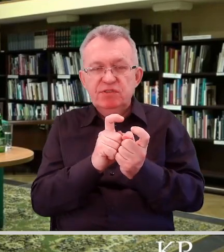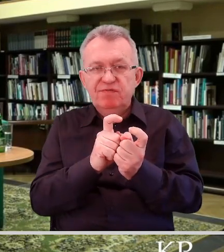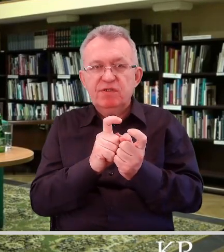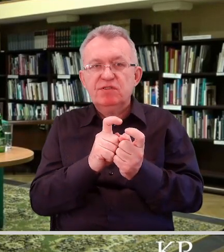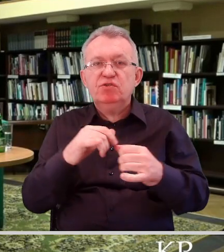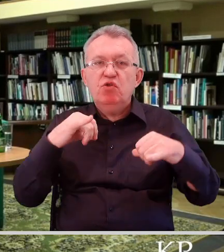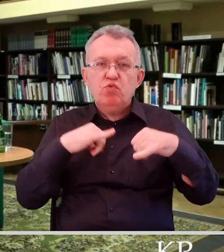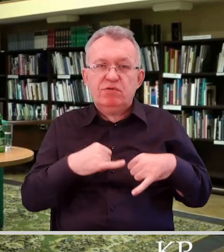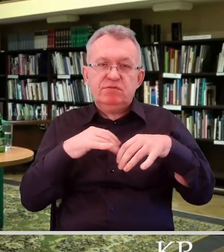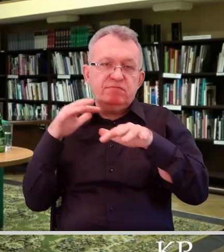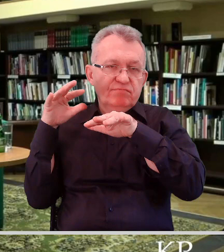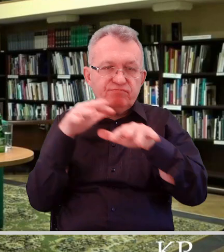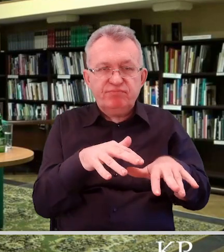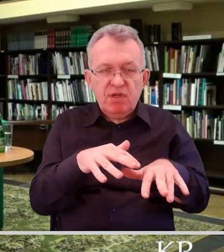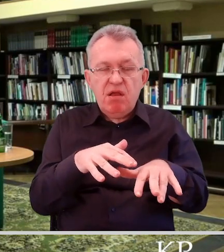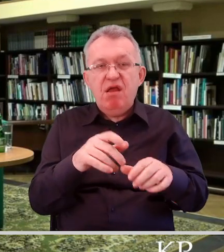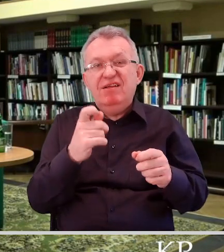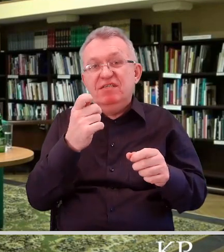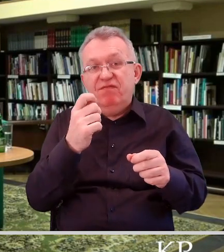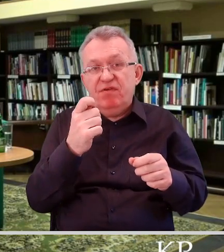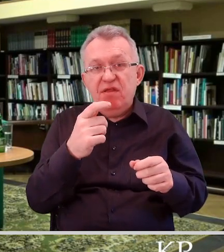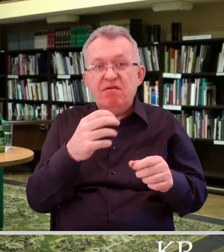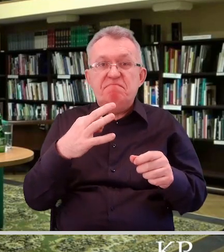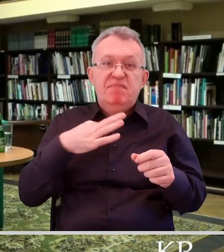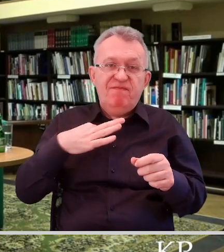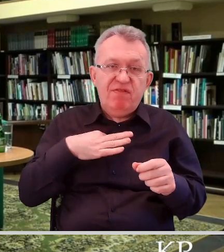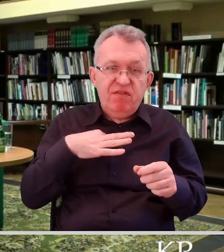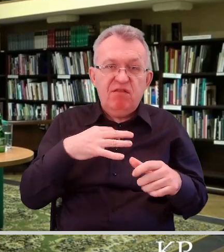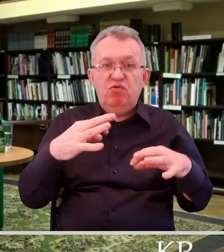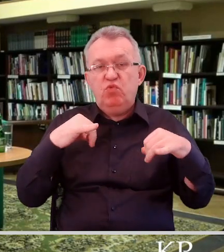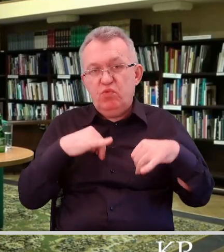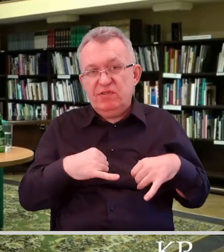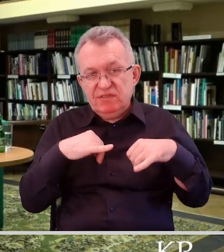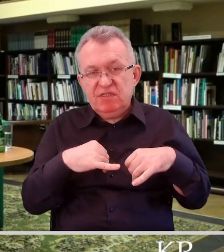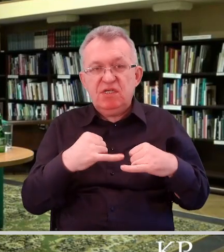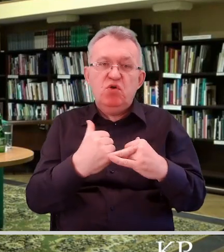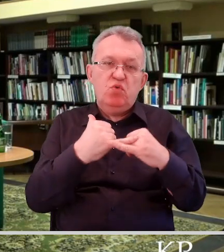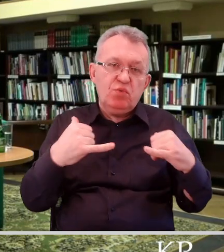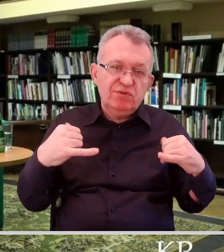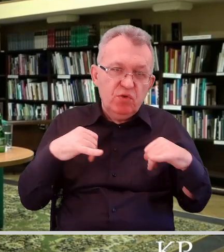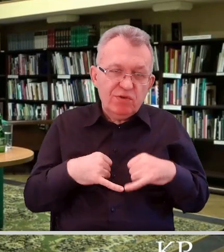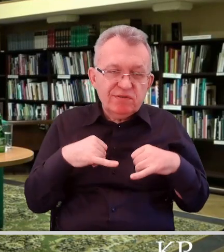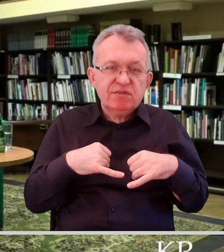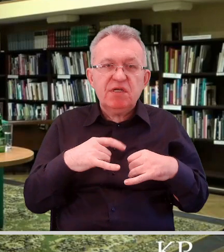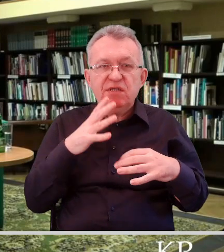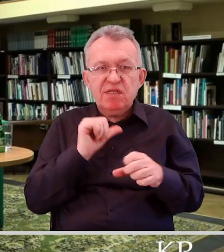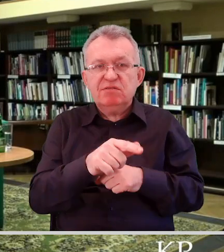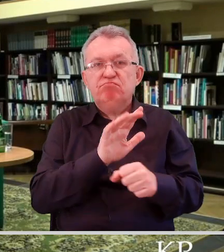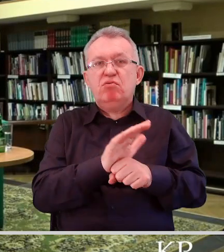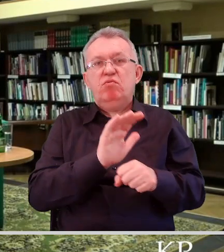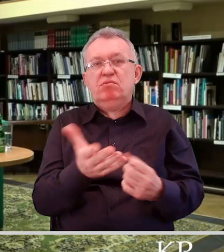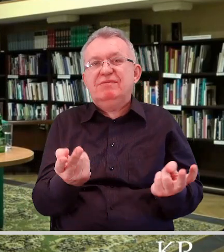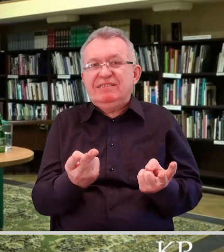masowej turystyce, a za chwilę ta sprywatyzowana turystyka, innego rodzaju turystyka też staje się